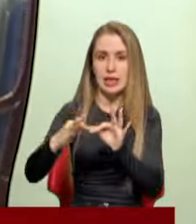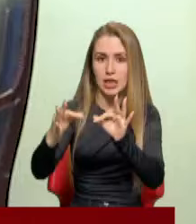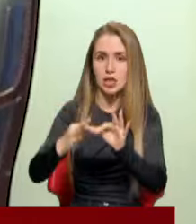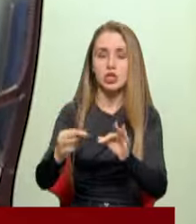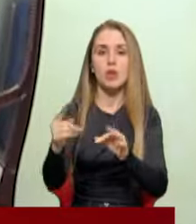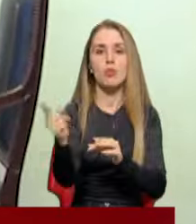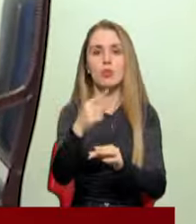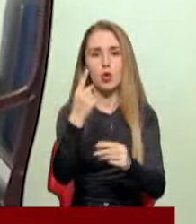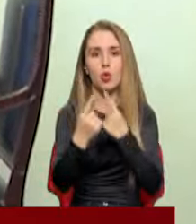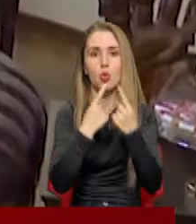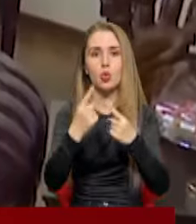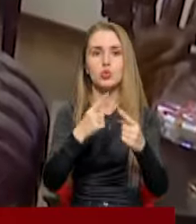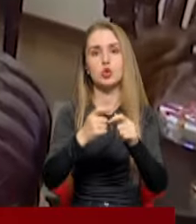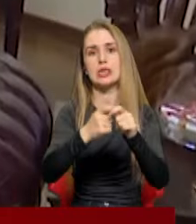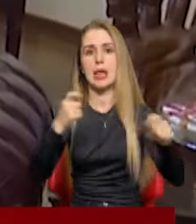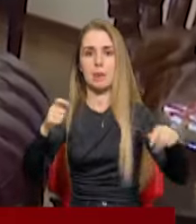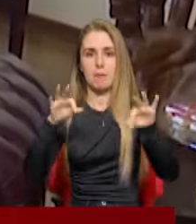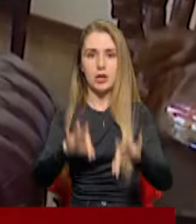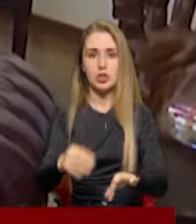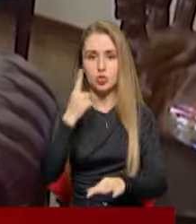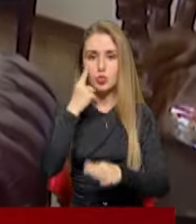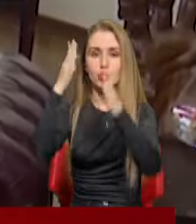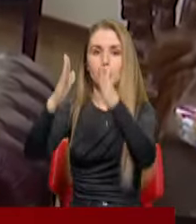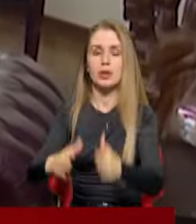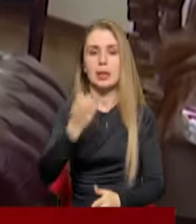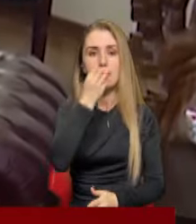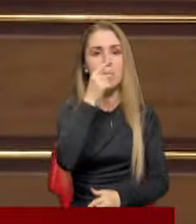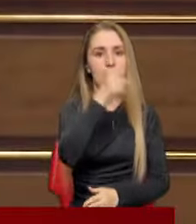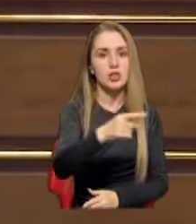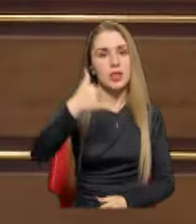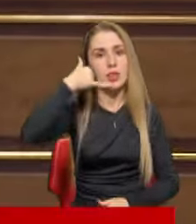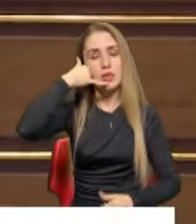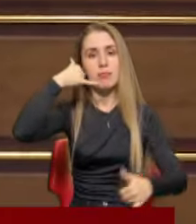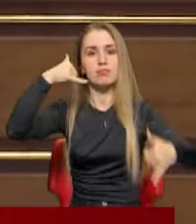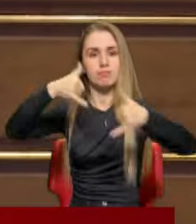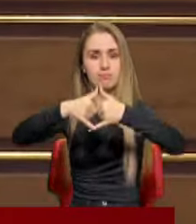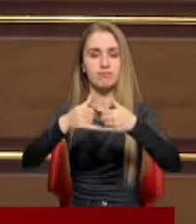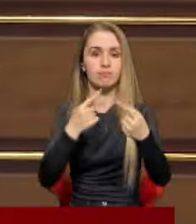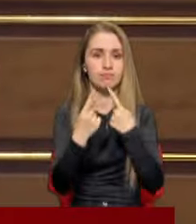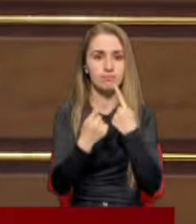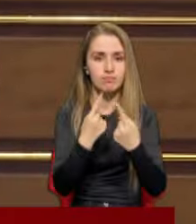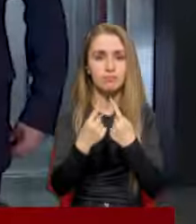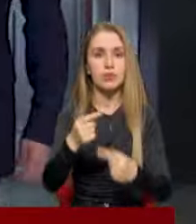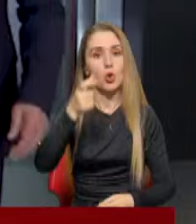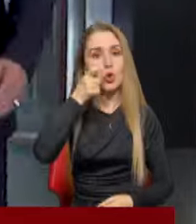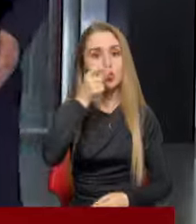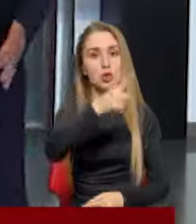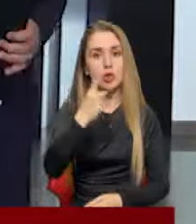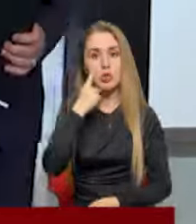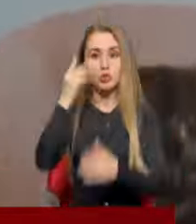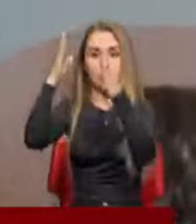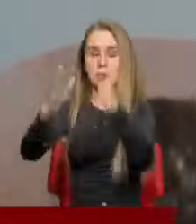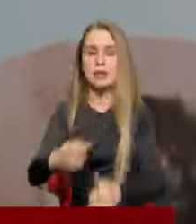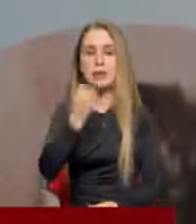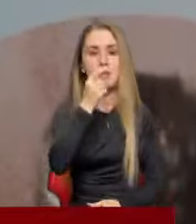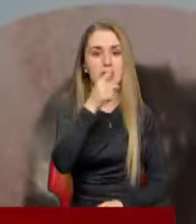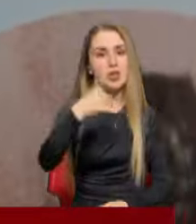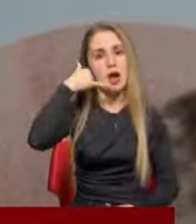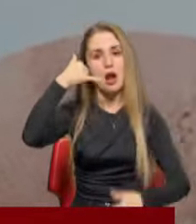karşılıklı temaslar yerini gerilime bıraktı. Erdoğan ve Bahçeli telefonla bayramlaşırken Özgür Özel de Erdoğan ve Bahçeli'yi